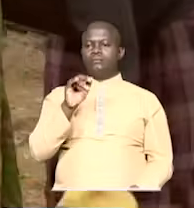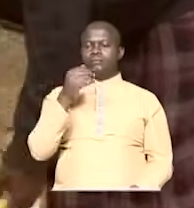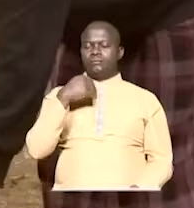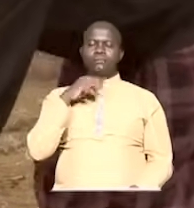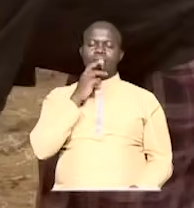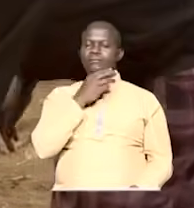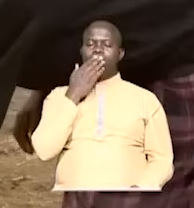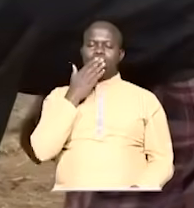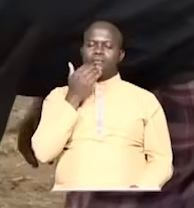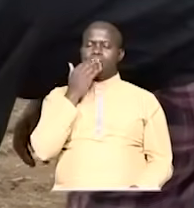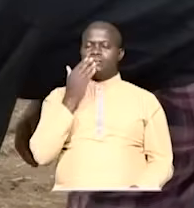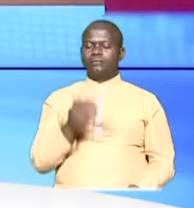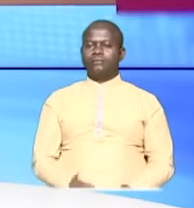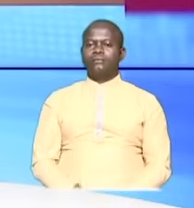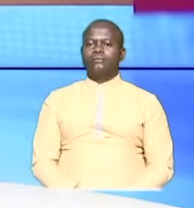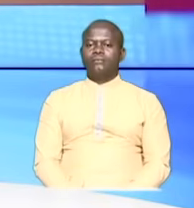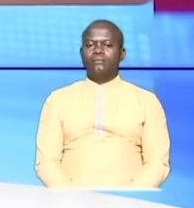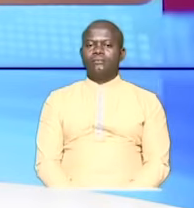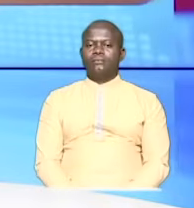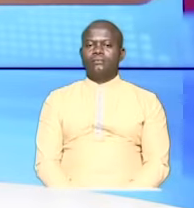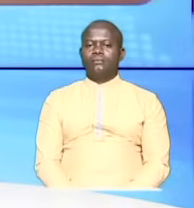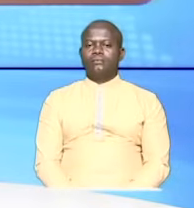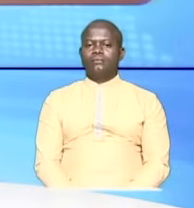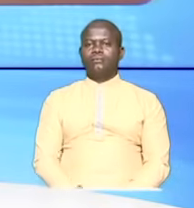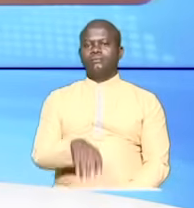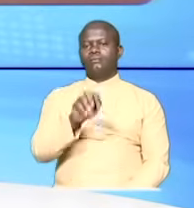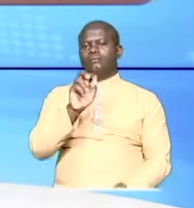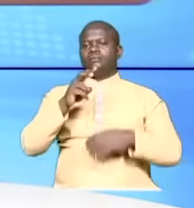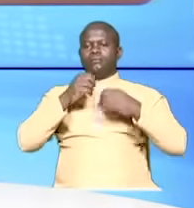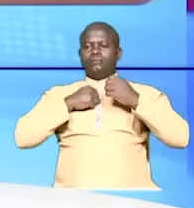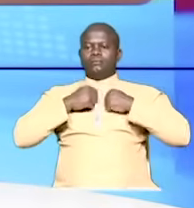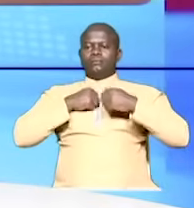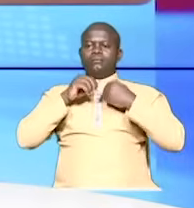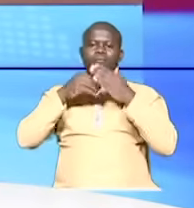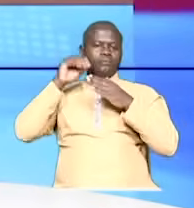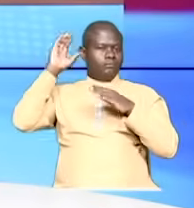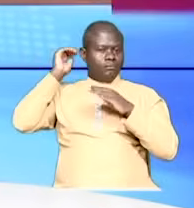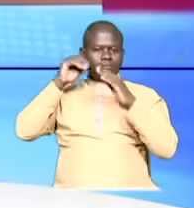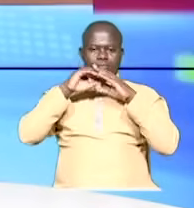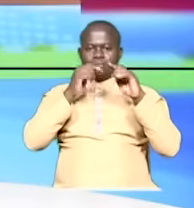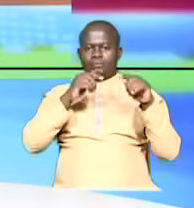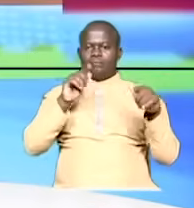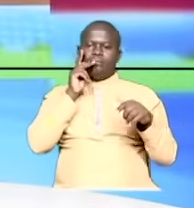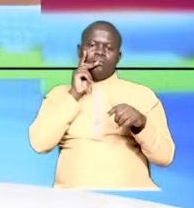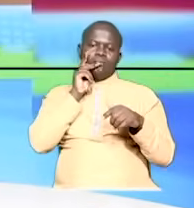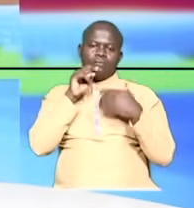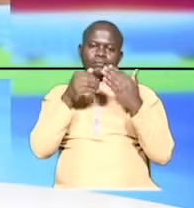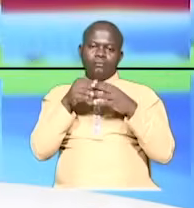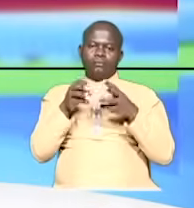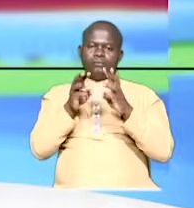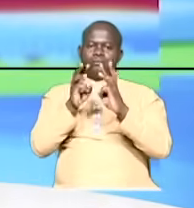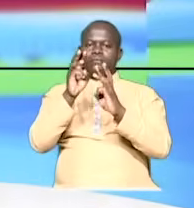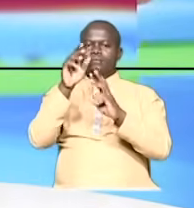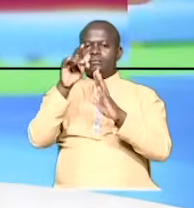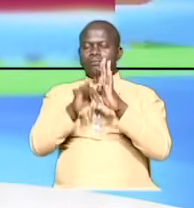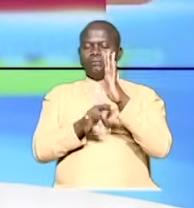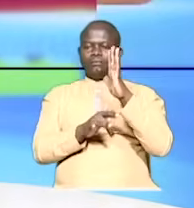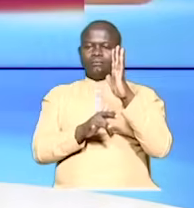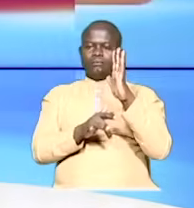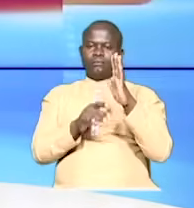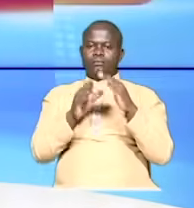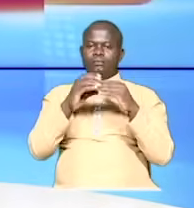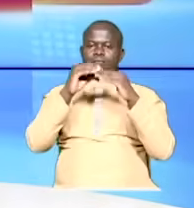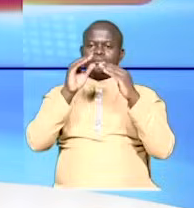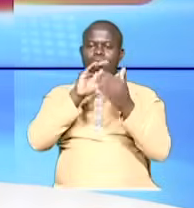Ari Muhirwa mu karere ka Burera. Televiziyo Rwanda ikomeje gukurikirana amakuru mu rurimi rw'Ikinyarwanda ni mu buryo burambuye.